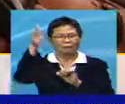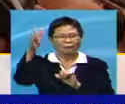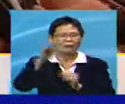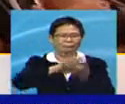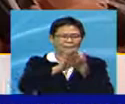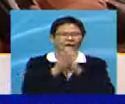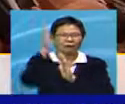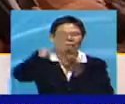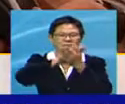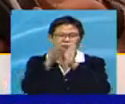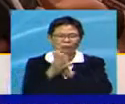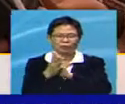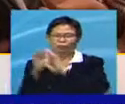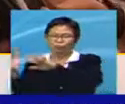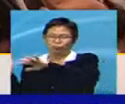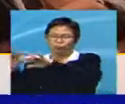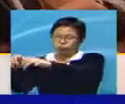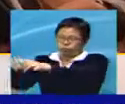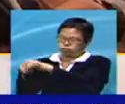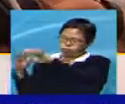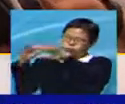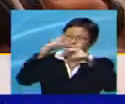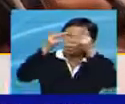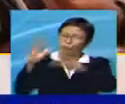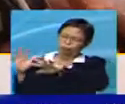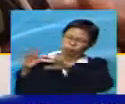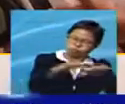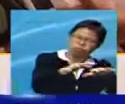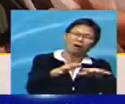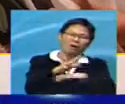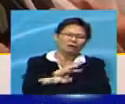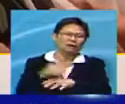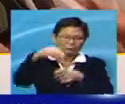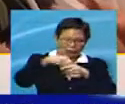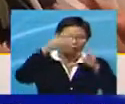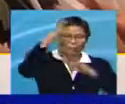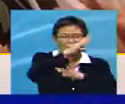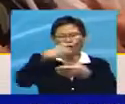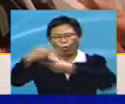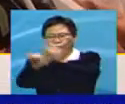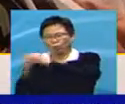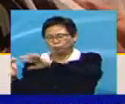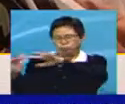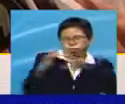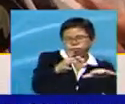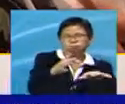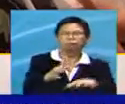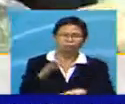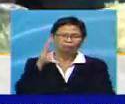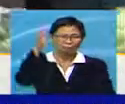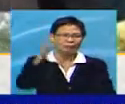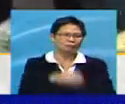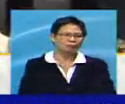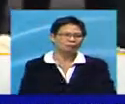menjadi daya tarikan pelancong Bukan saja di dalam negeri tapi juga daripada luar